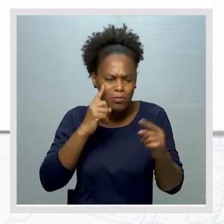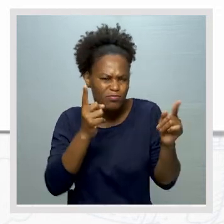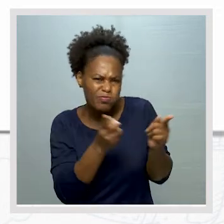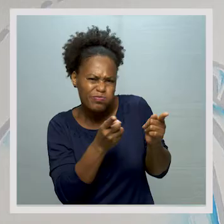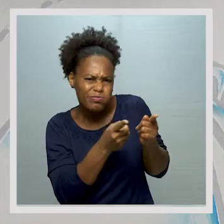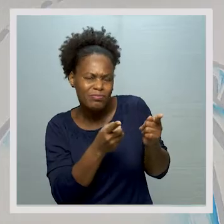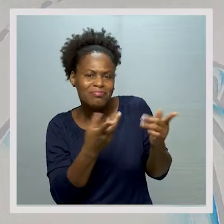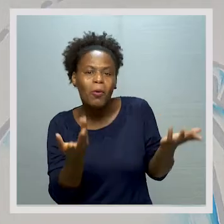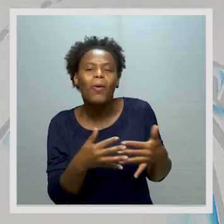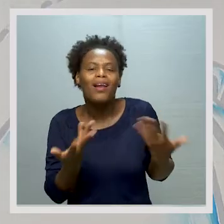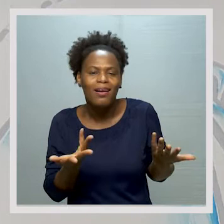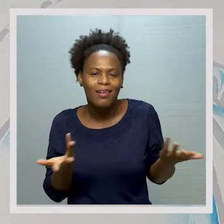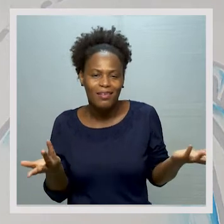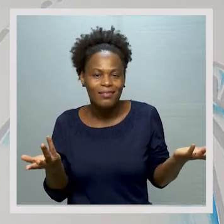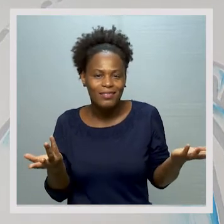connaissez?